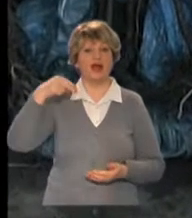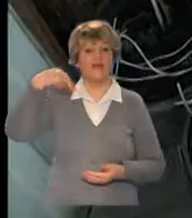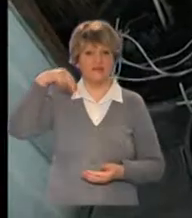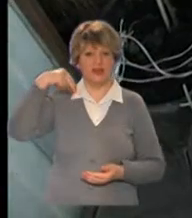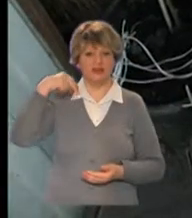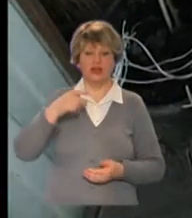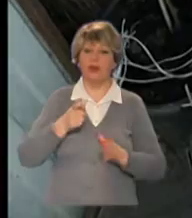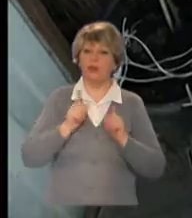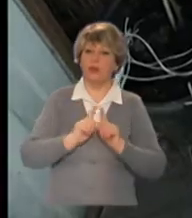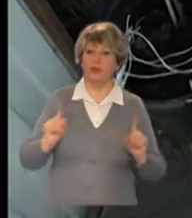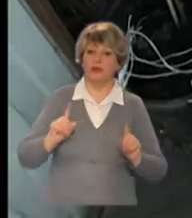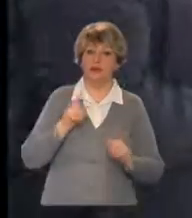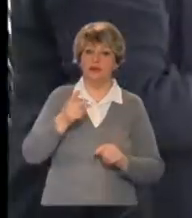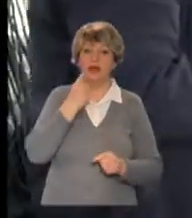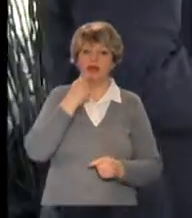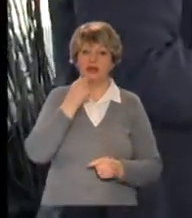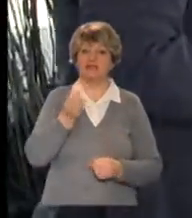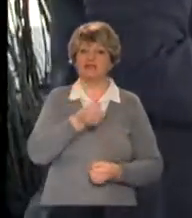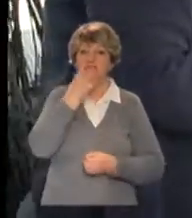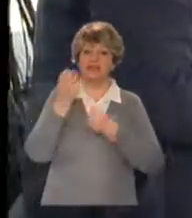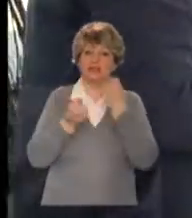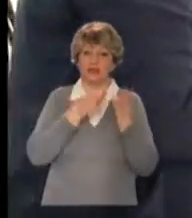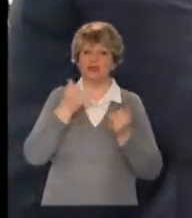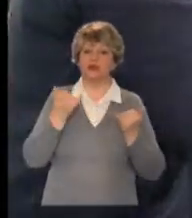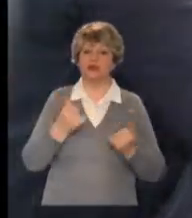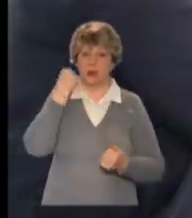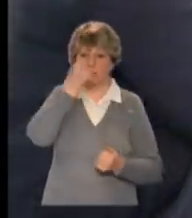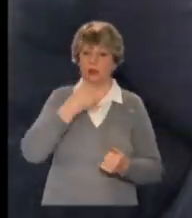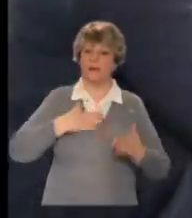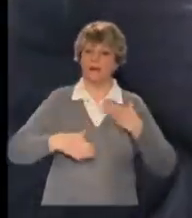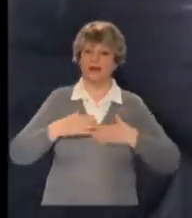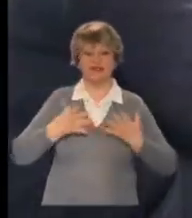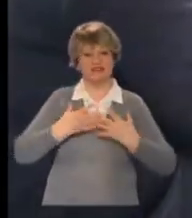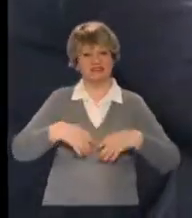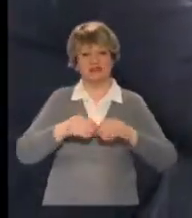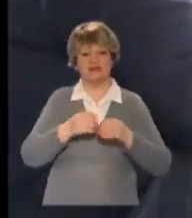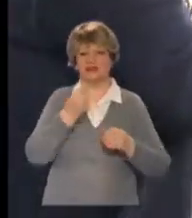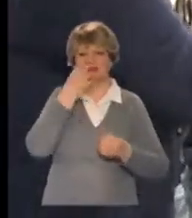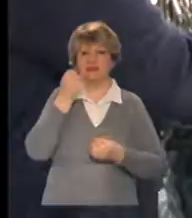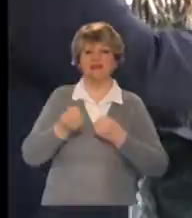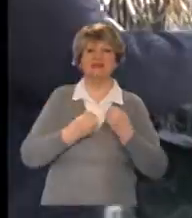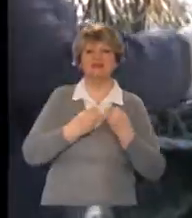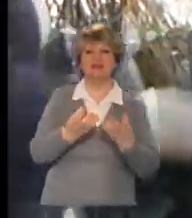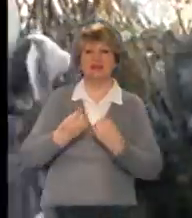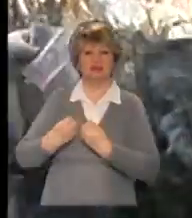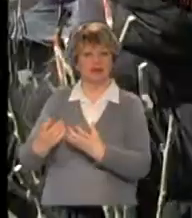вишні. Але особливо жінка тішиться купленим кущем червоної троянди. Каже, цьогоріч порадує сім'ю квітковим